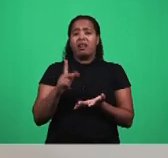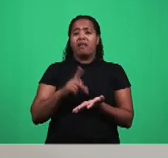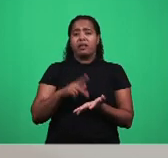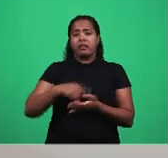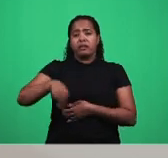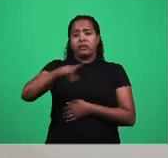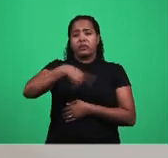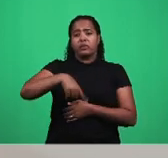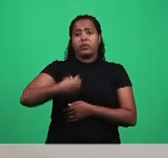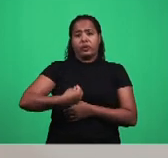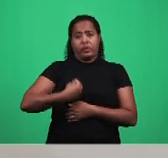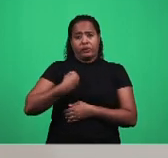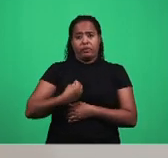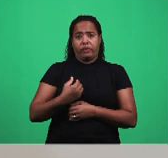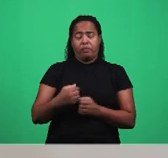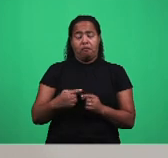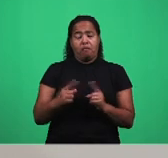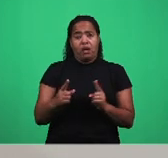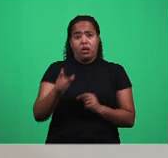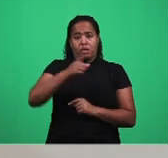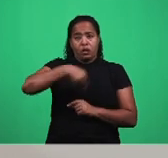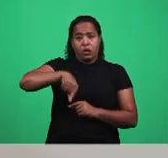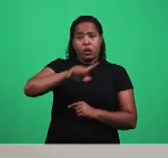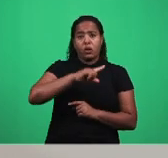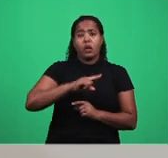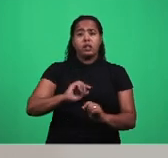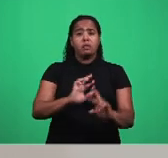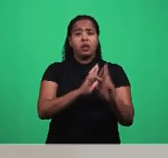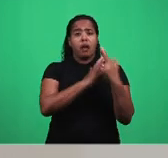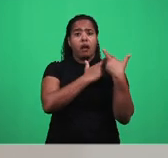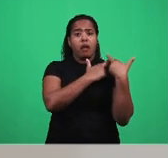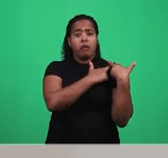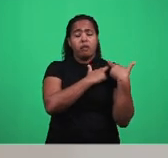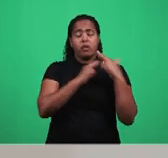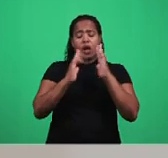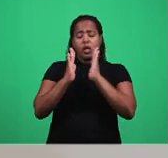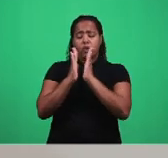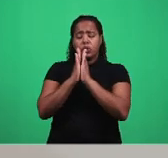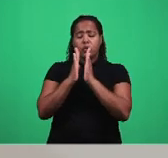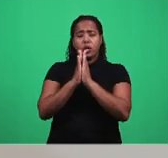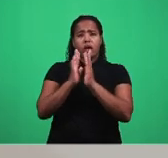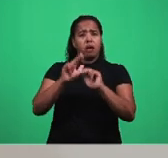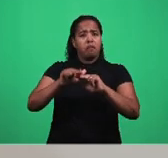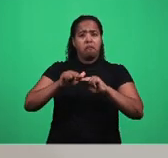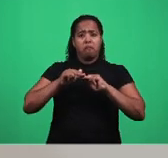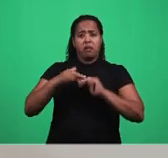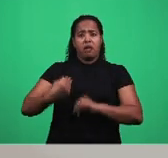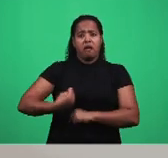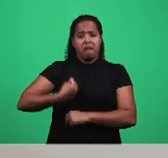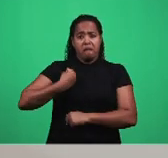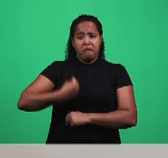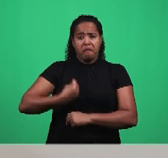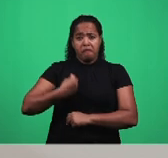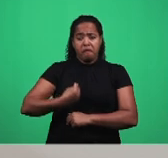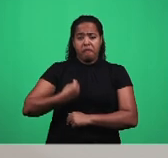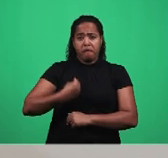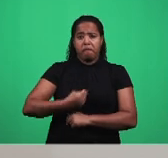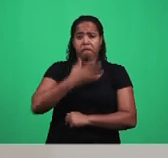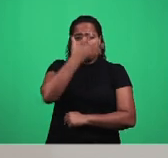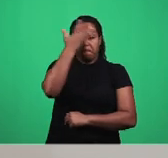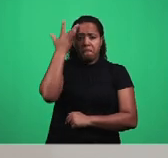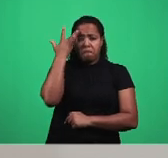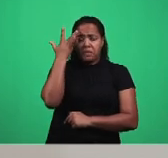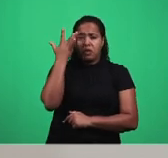Et il est nécessaire de continuer à intercéder pour ces frères et sœurs qui ont perdu leurs membres de la